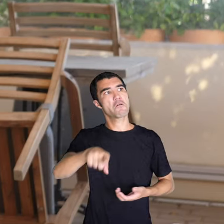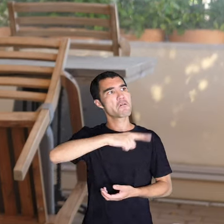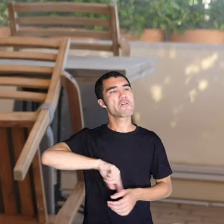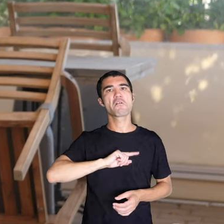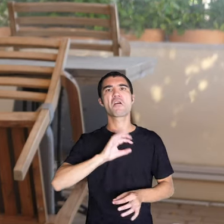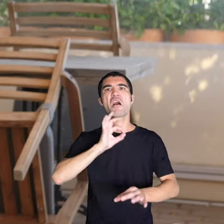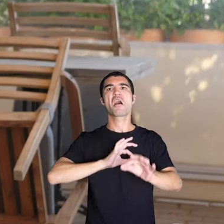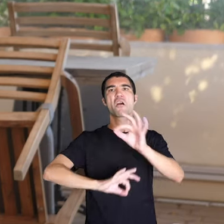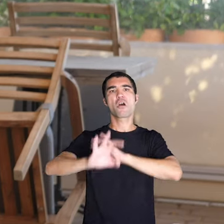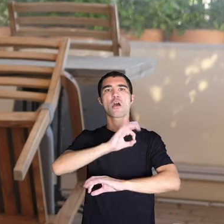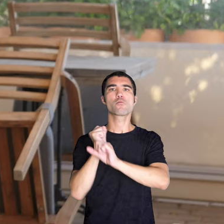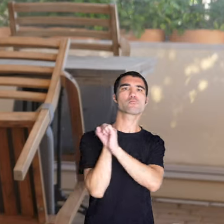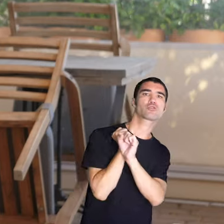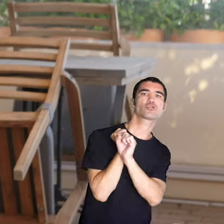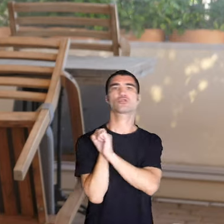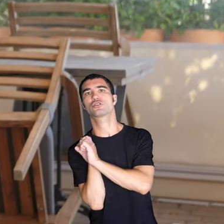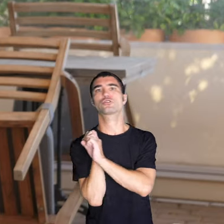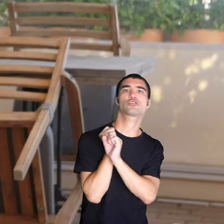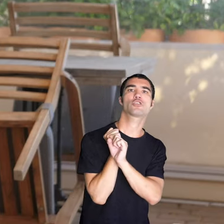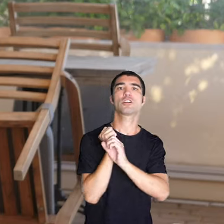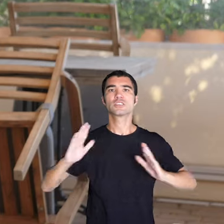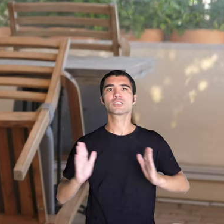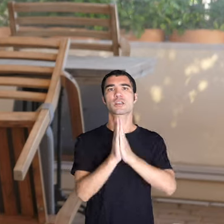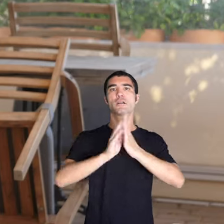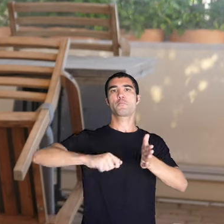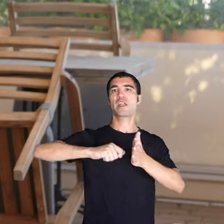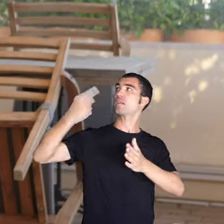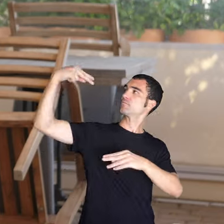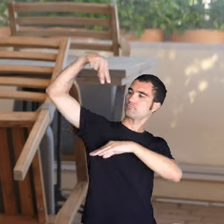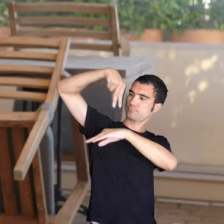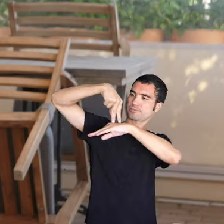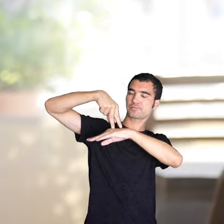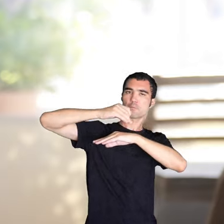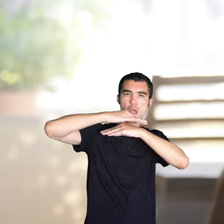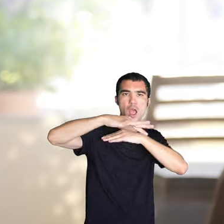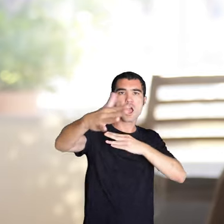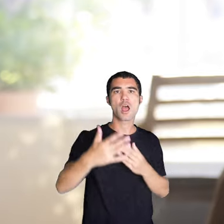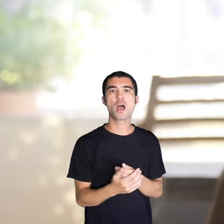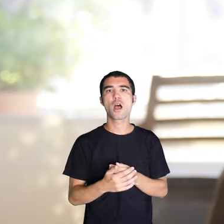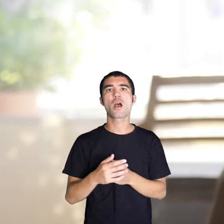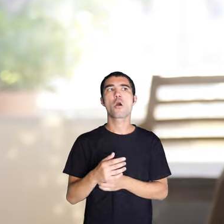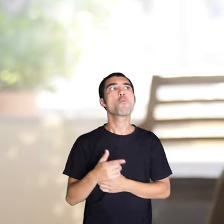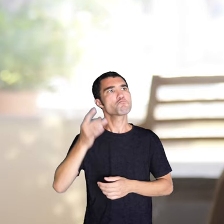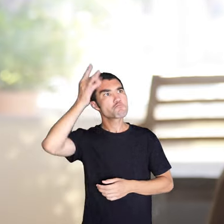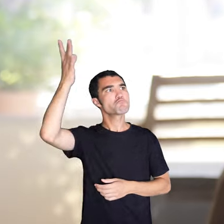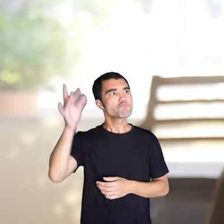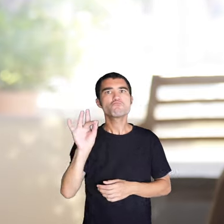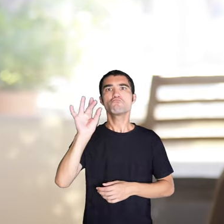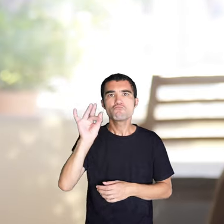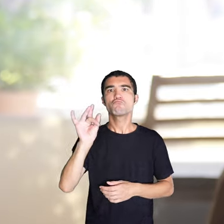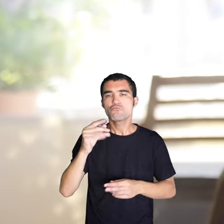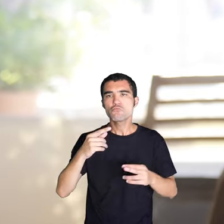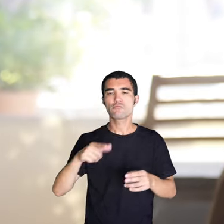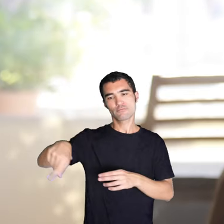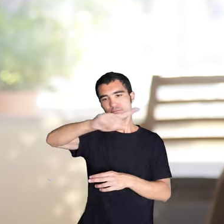Quando fai una professione a San Pere, per la mano. E io vado di me, io vado a mandare a Serrano